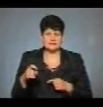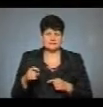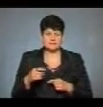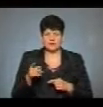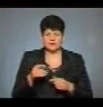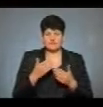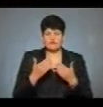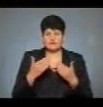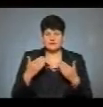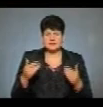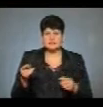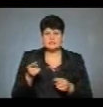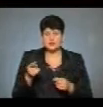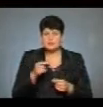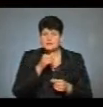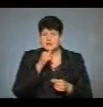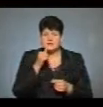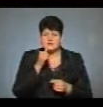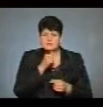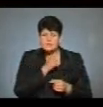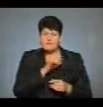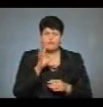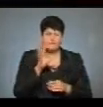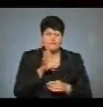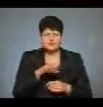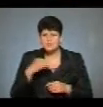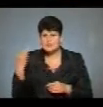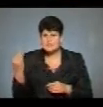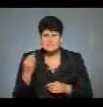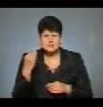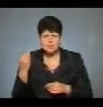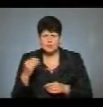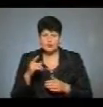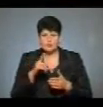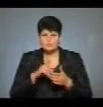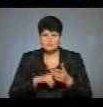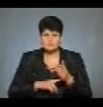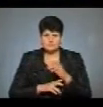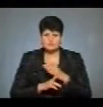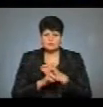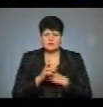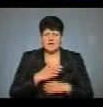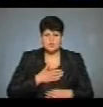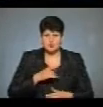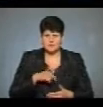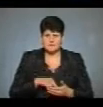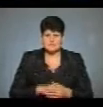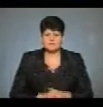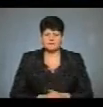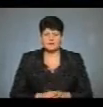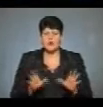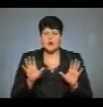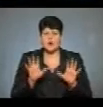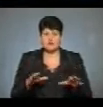такої виставки «Тернопіль сакральний» всю історію, сакральну історію нашого міста. Голова